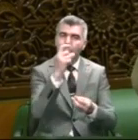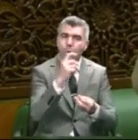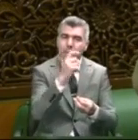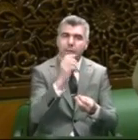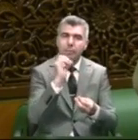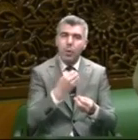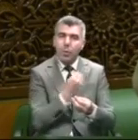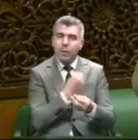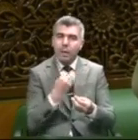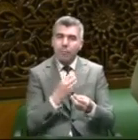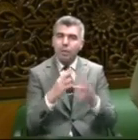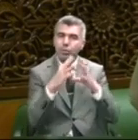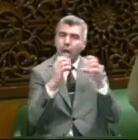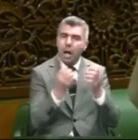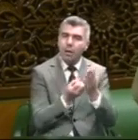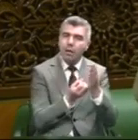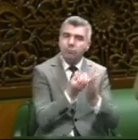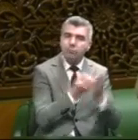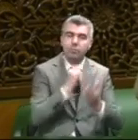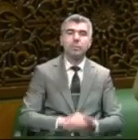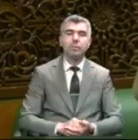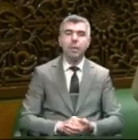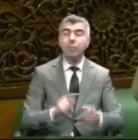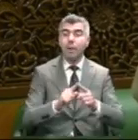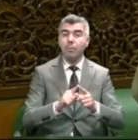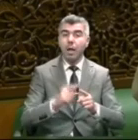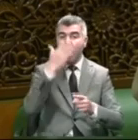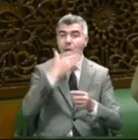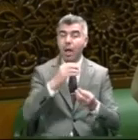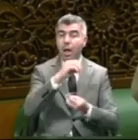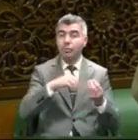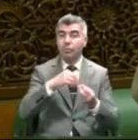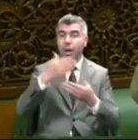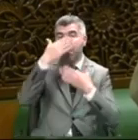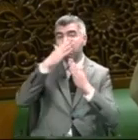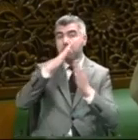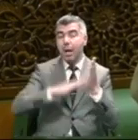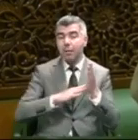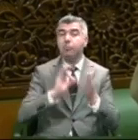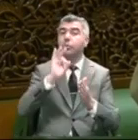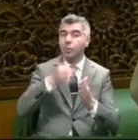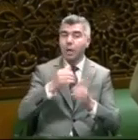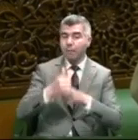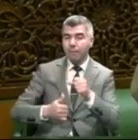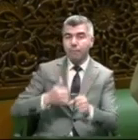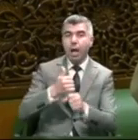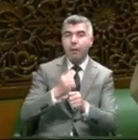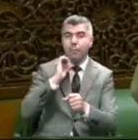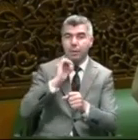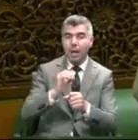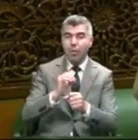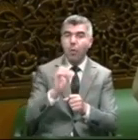والصحي نتمنى السيد الوزير المحترم وحتى يؤدي الحجاج المغاربه في هذه السنه ايضا فريضه الحج في المنطق